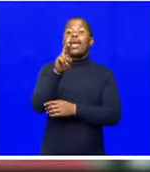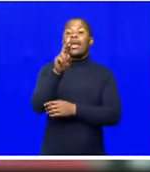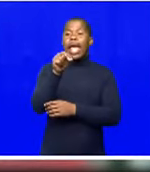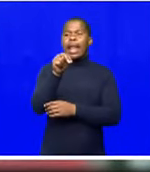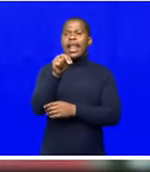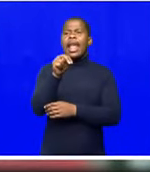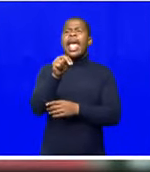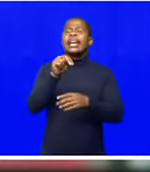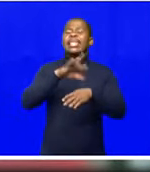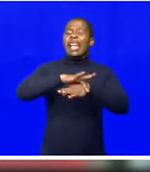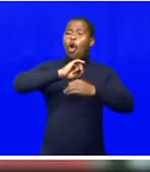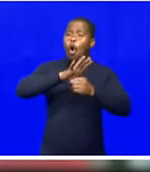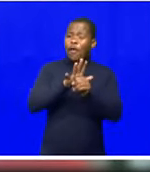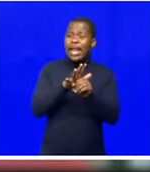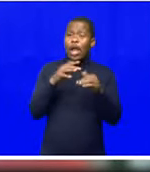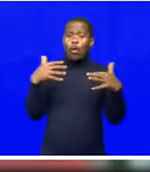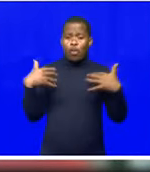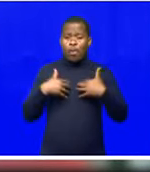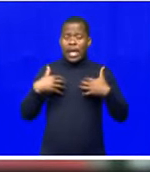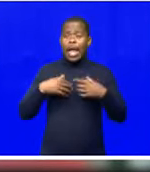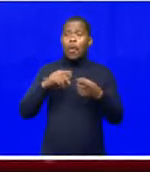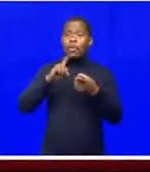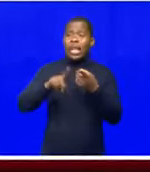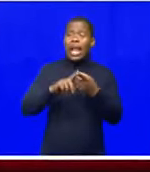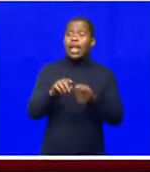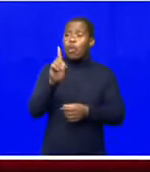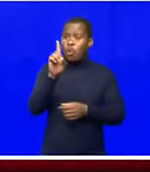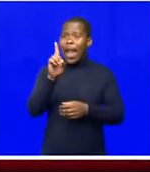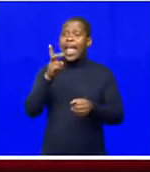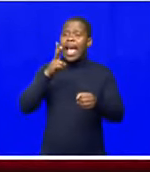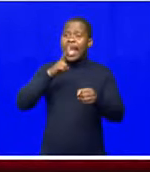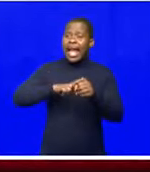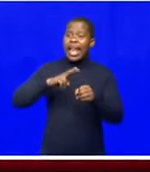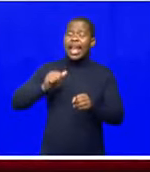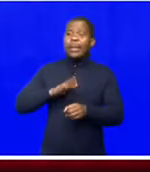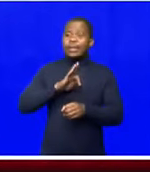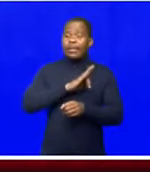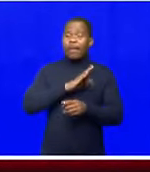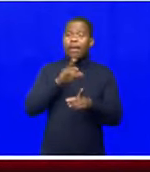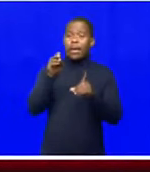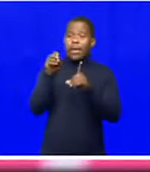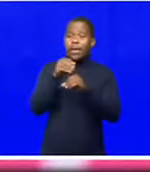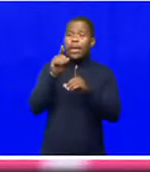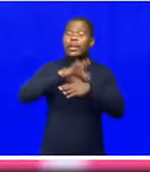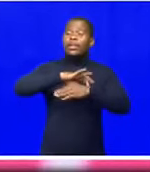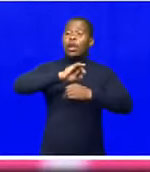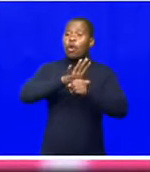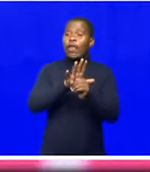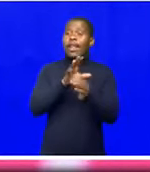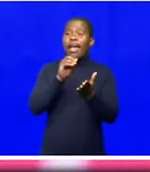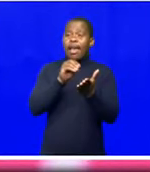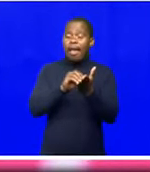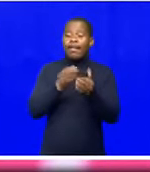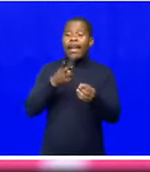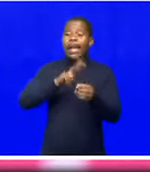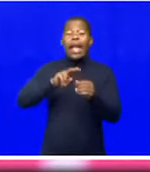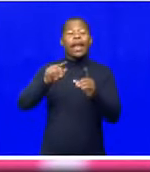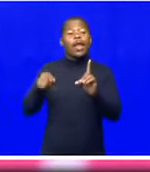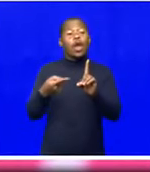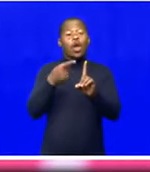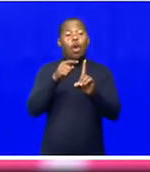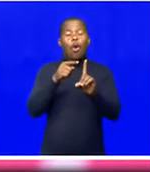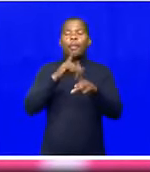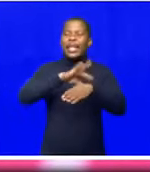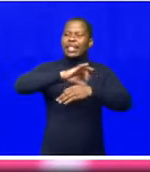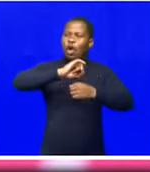Josip Stanisic kanye ne-7 letimbili talelicembu kuthi tinemkhuhlane we-COVID-19. Stanisic lwajovela